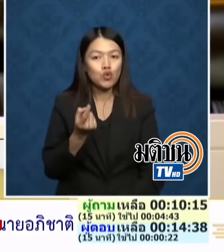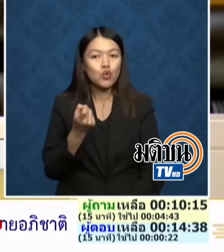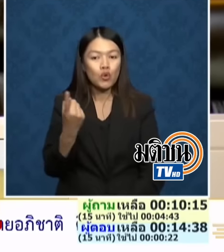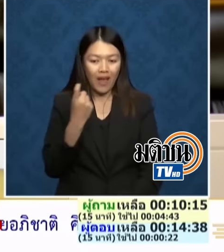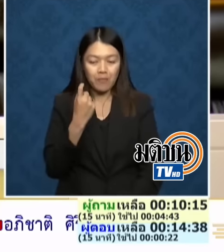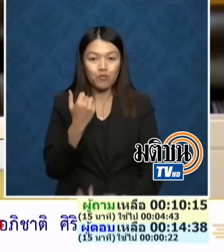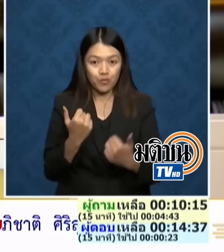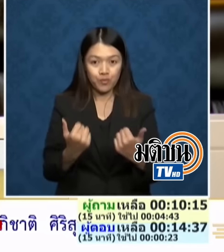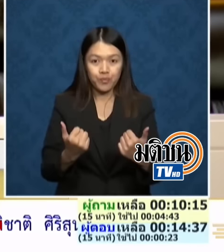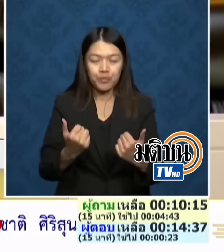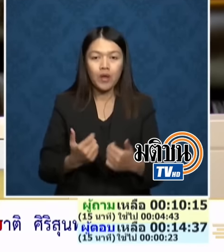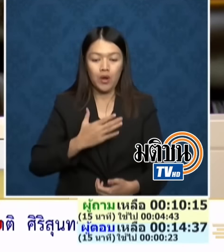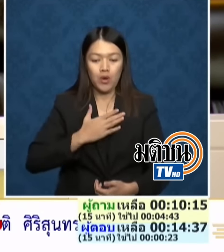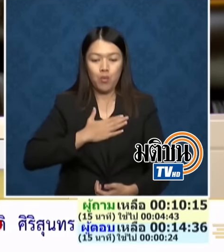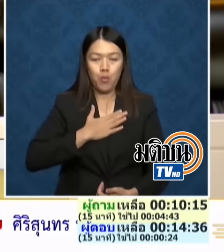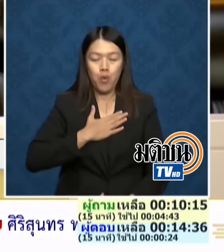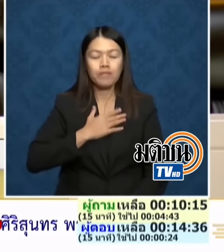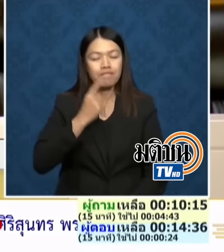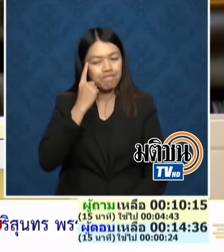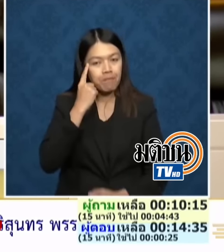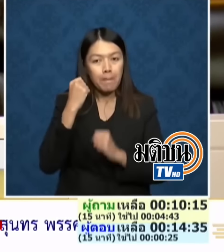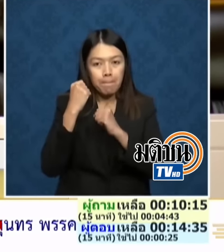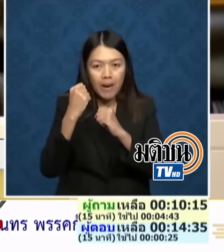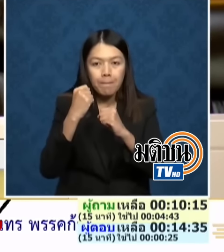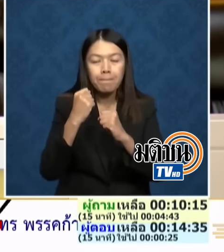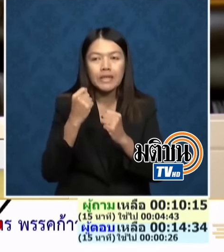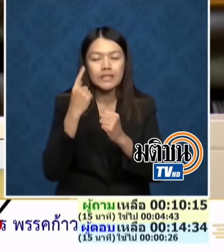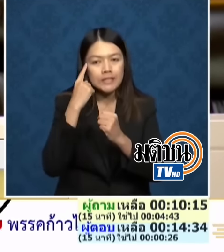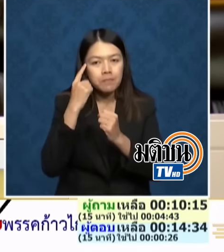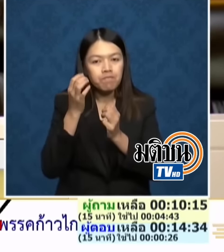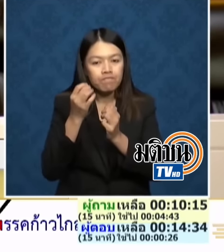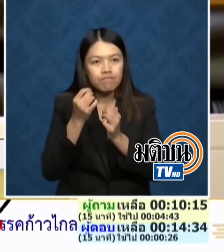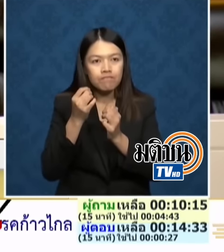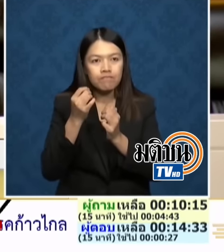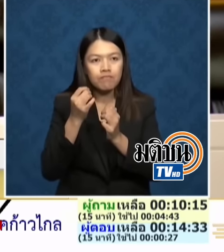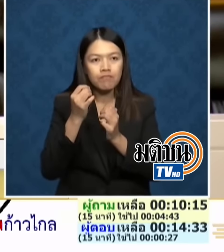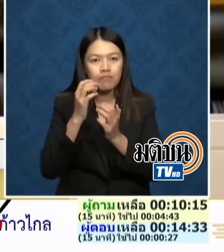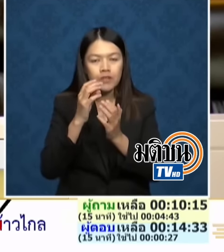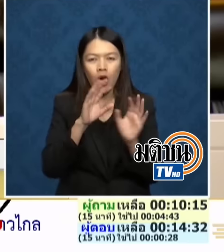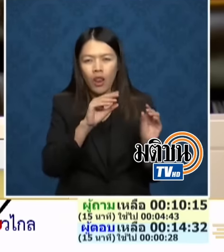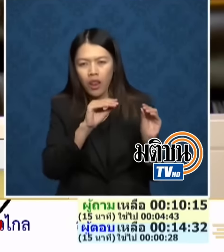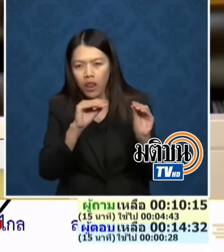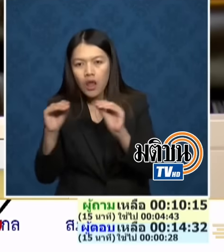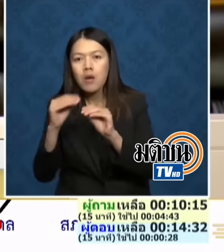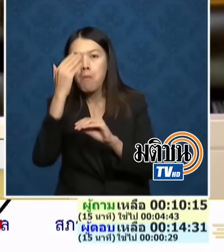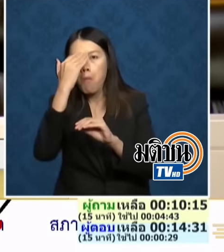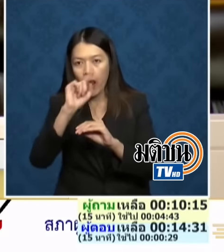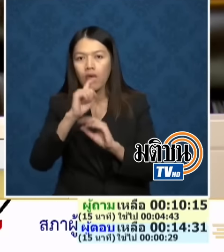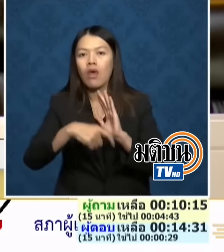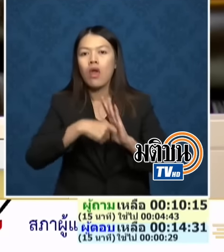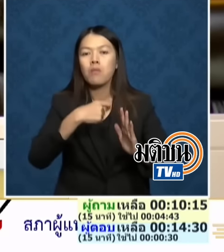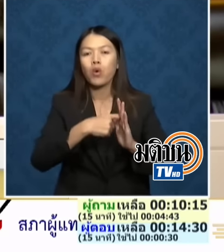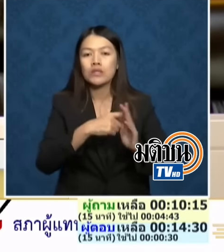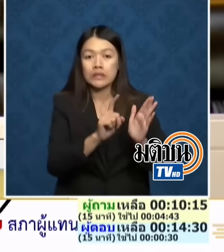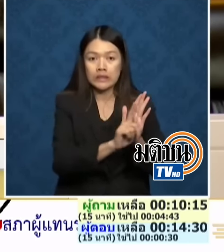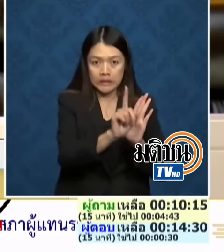ผมเลยวัี้จง จิแล้วผมก็พยามทจะขอเลื่อนนะครพอโยเหผลที่ท่ถามผม